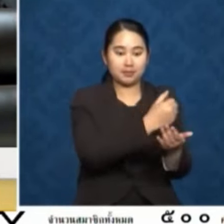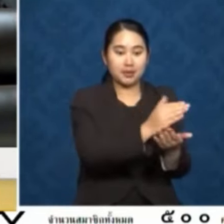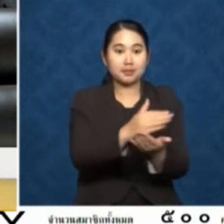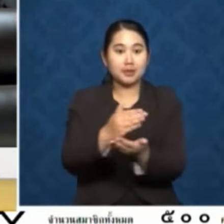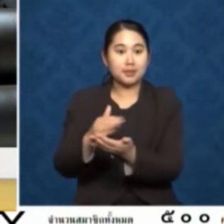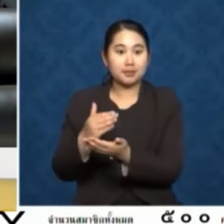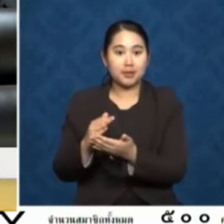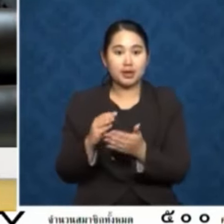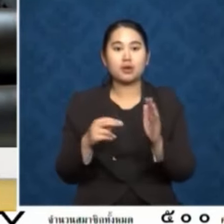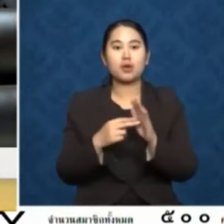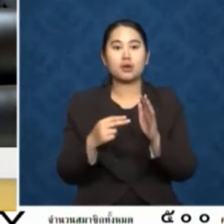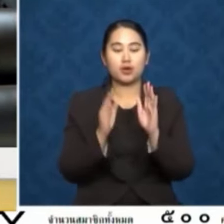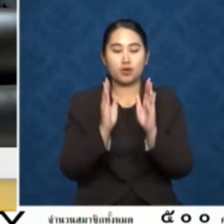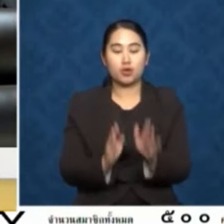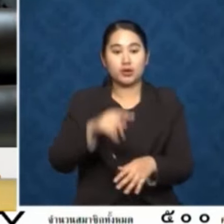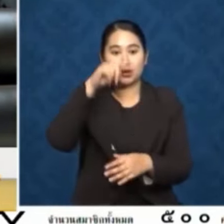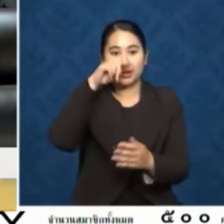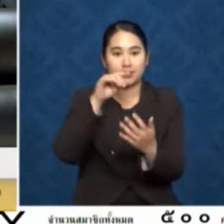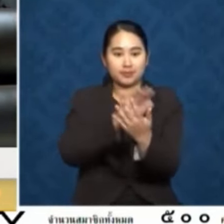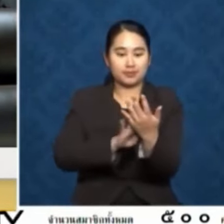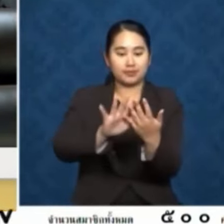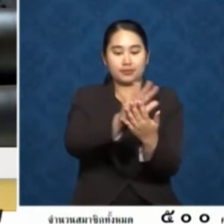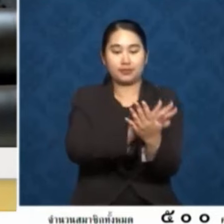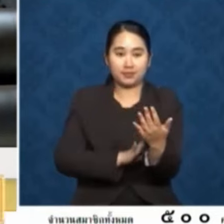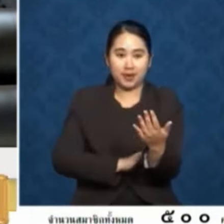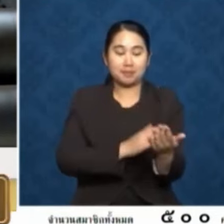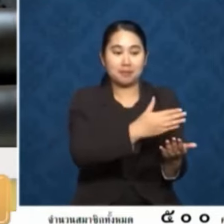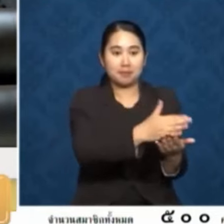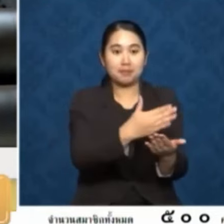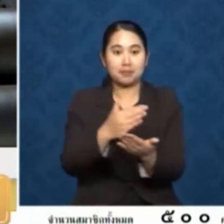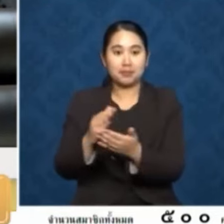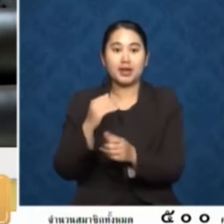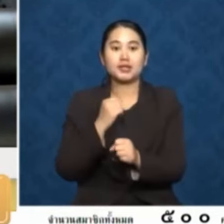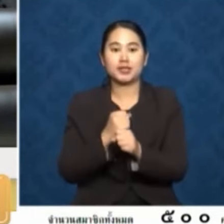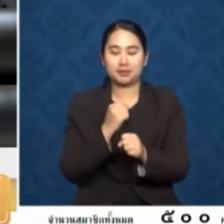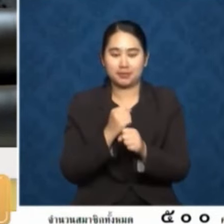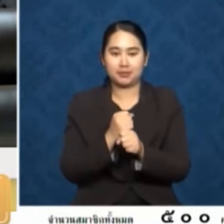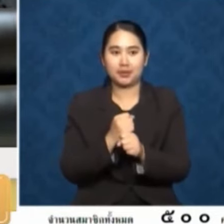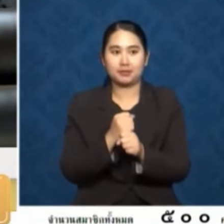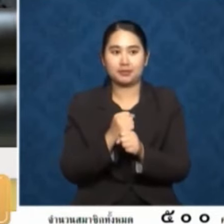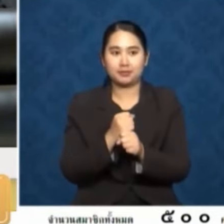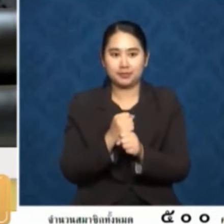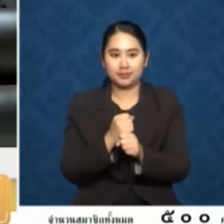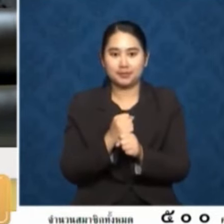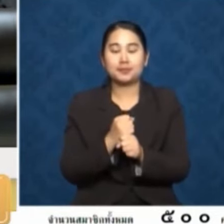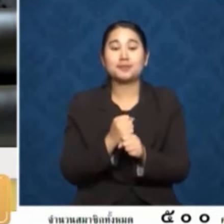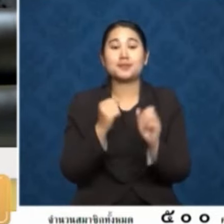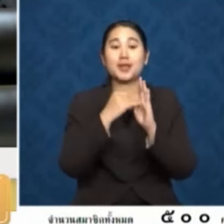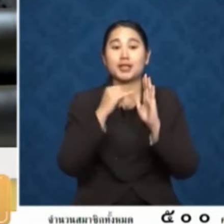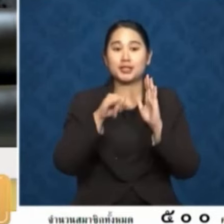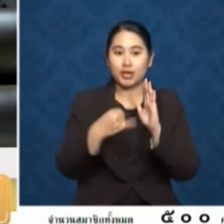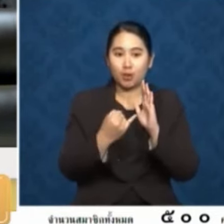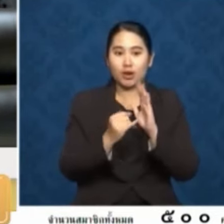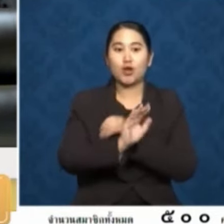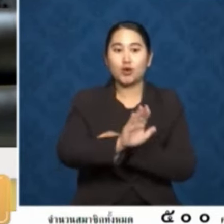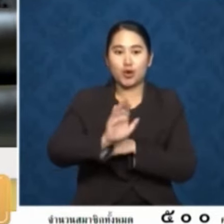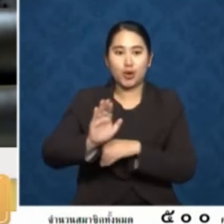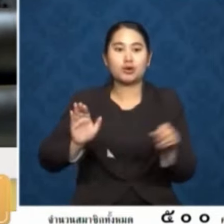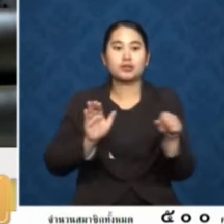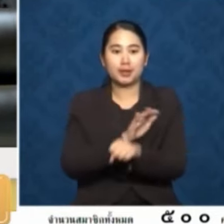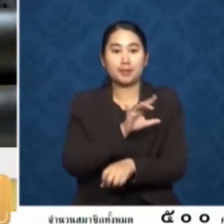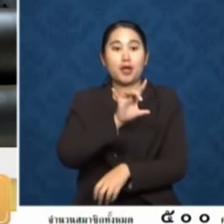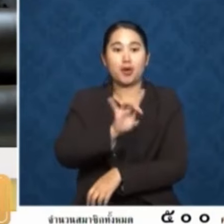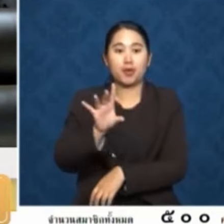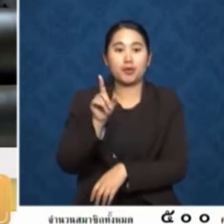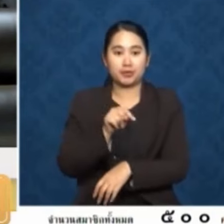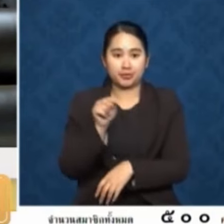ที่ให้คนทั้งประเทศได้แบ่งกันบริหารงานครบทั้งพื้นที่ 100% ของประเท